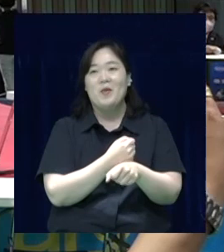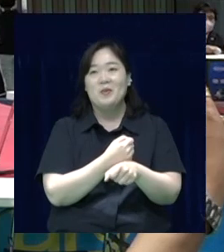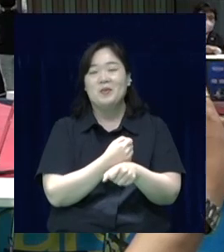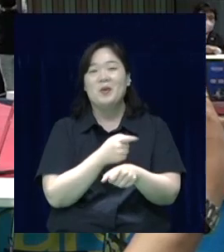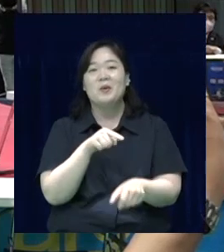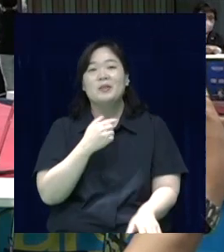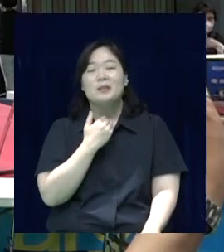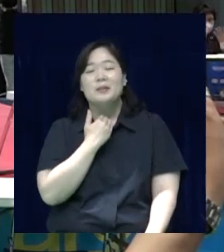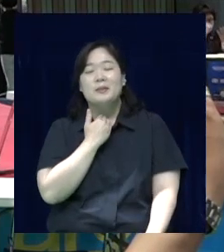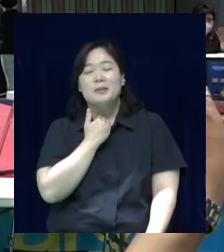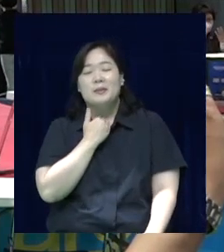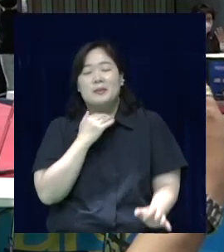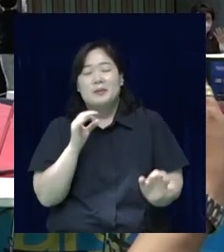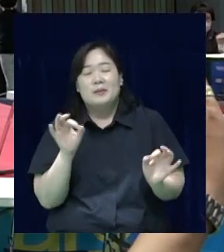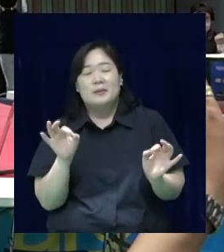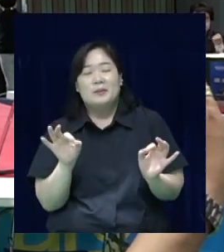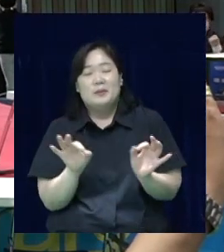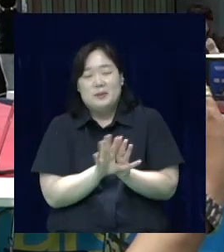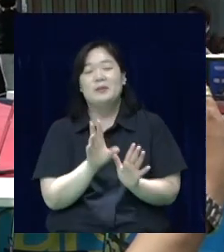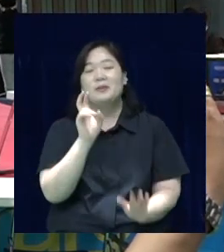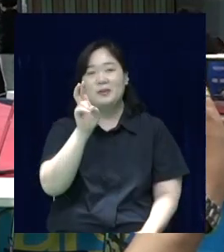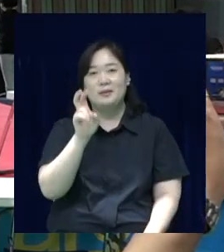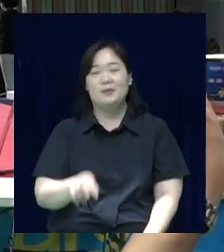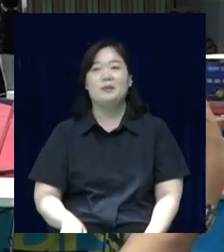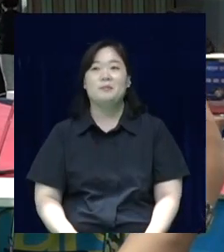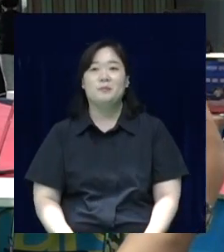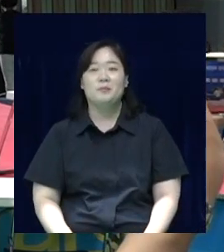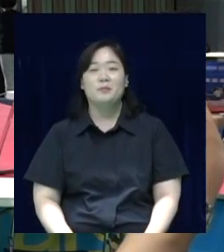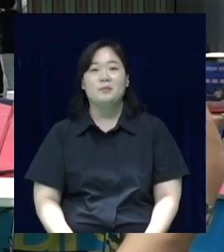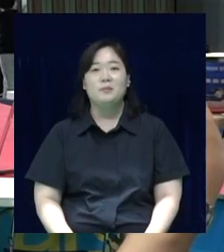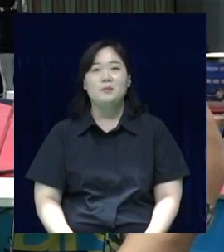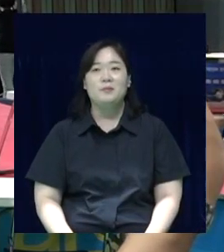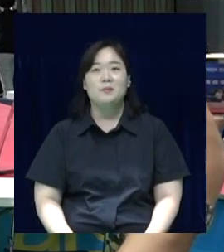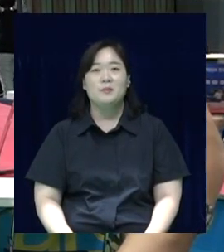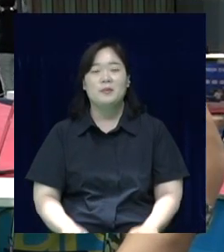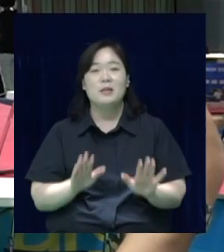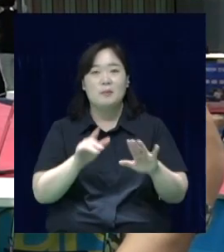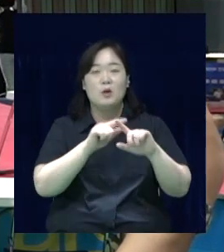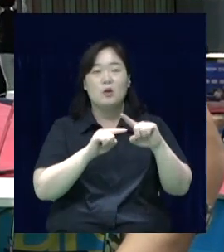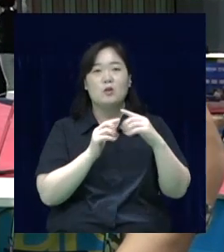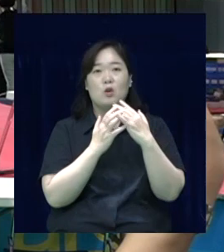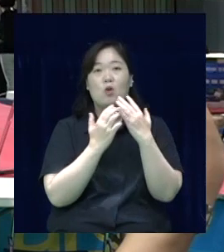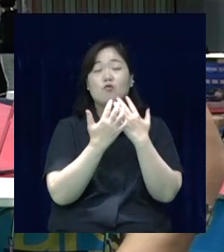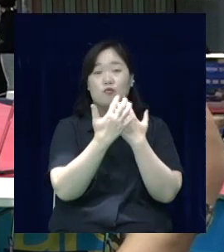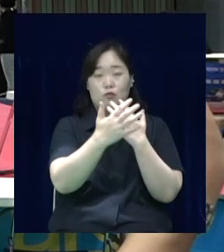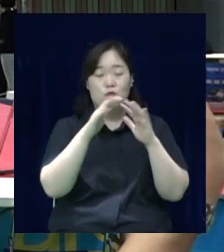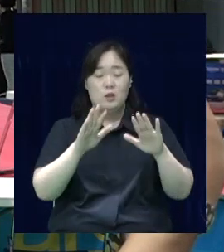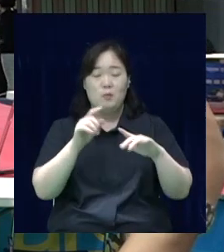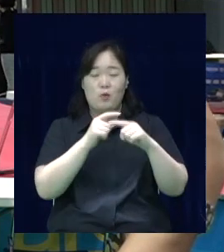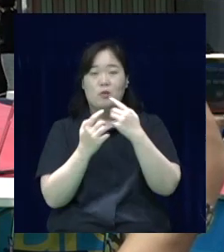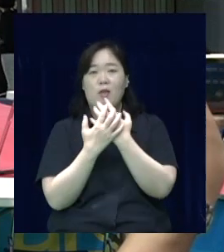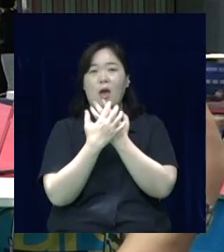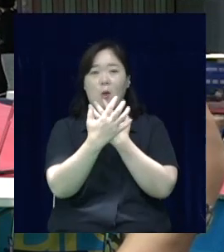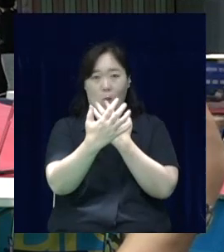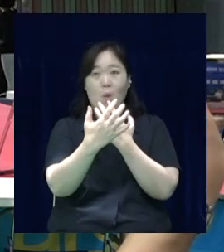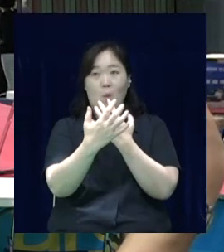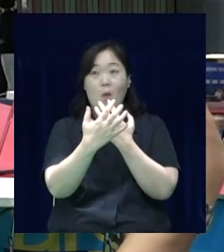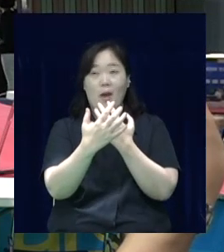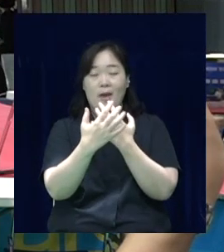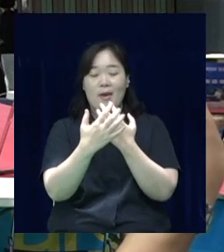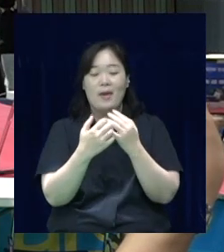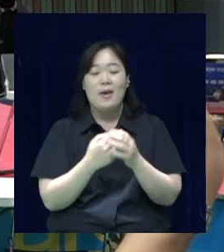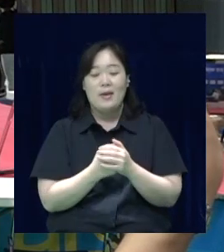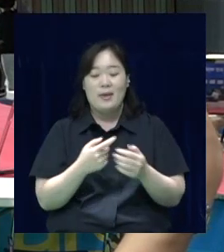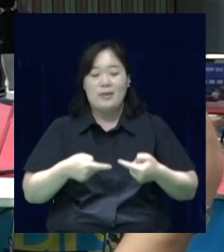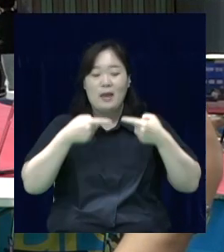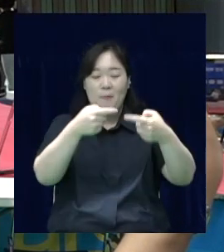뭐 다양한 목적들이 있었습니다만 어찌됐든 간에 이 선수들이 이번 대회를 통해서 경기 감각을 계속해서 좀